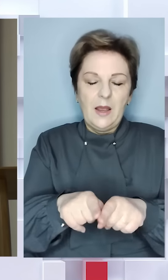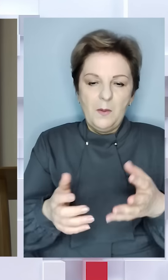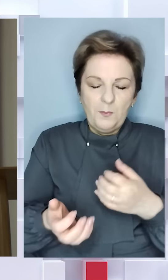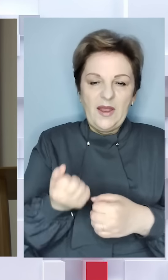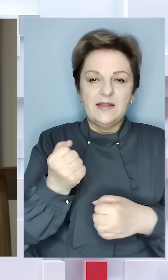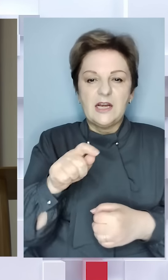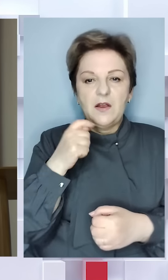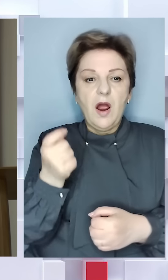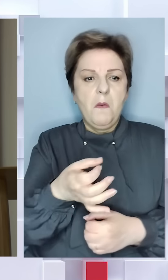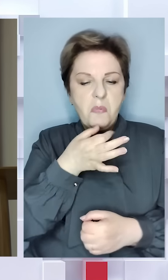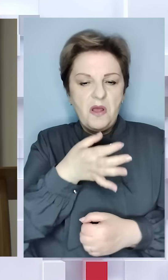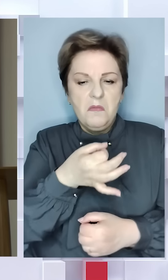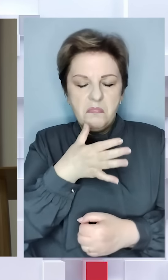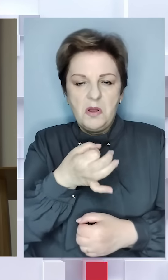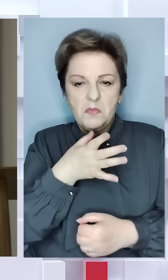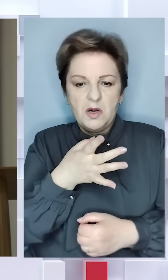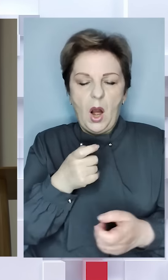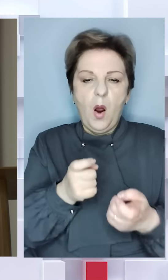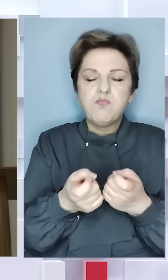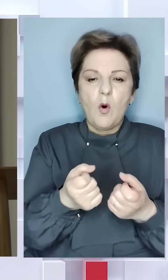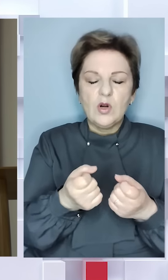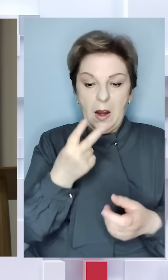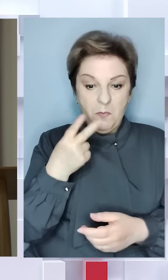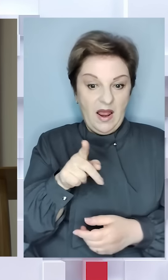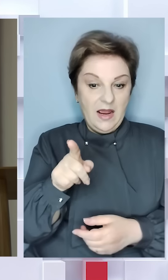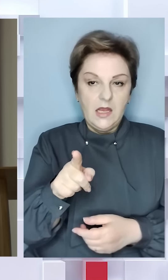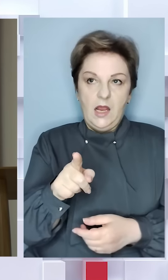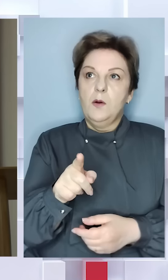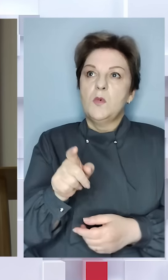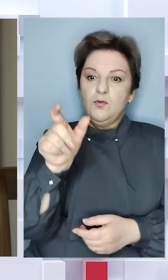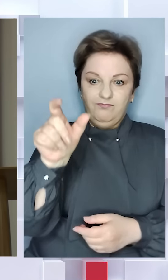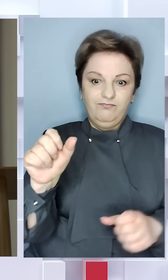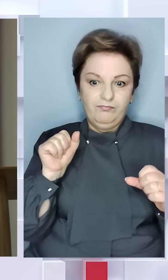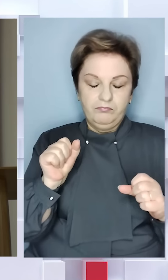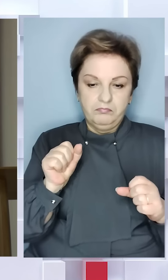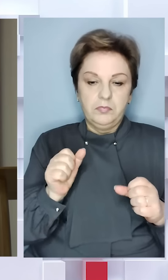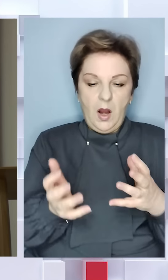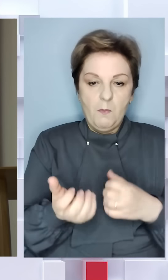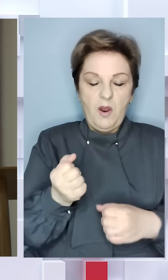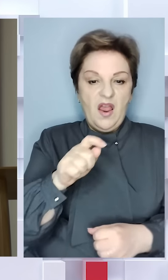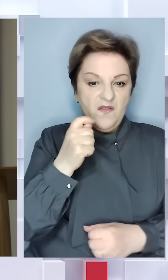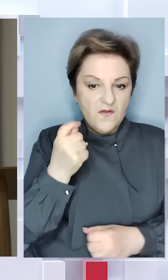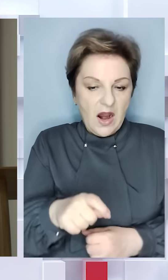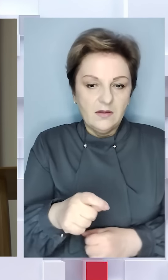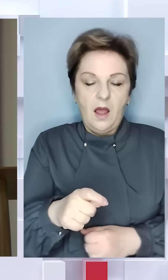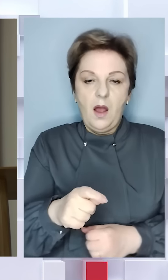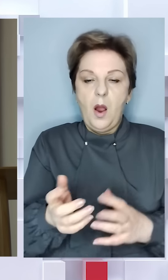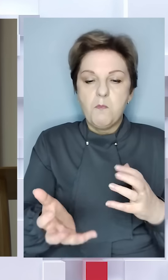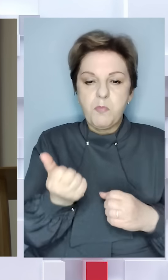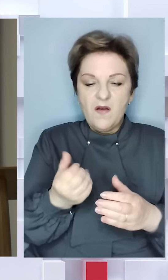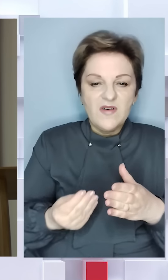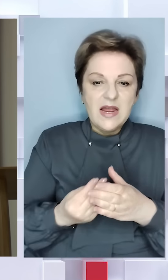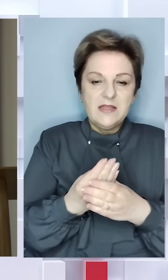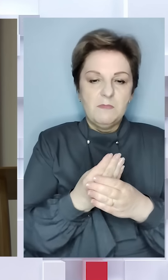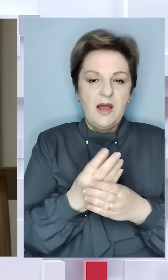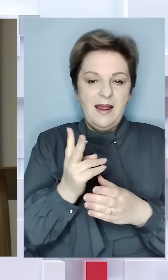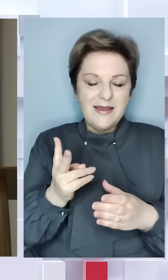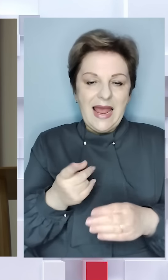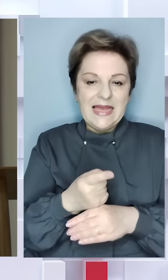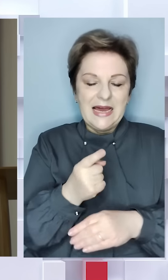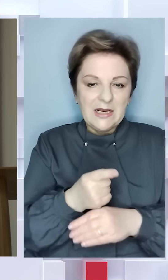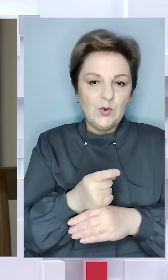прихильники цих борців бачать, що їхній кумир підтримує війну, підтримує такі пости, які глорифікують її учасників,